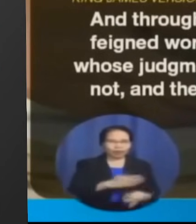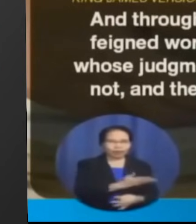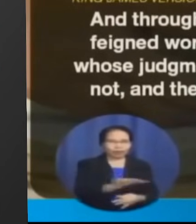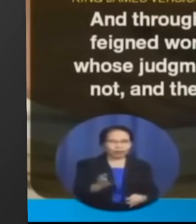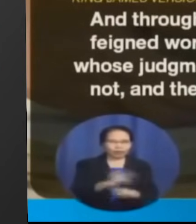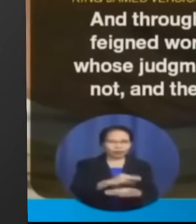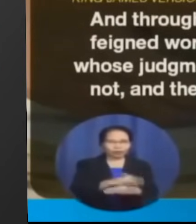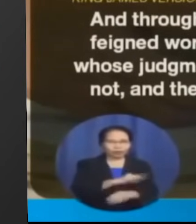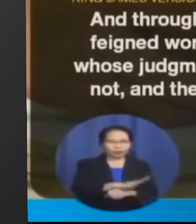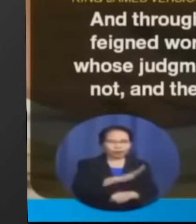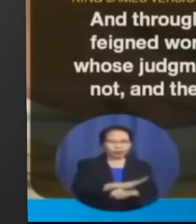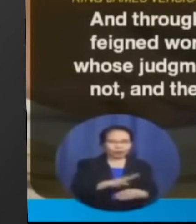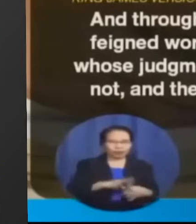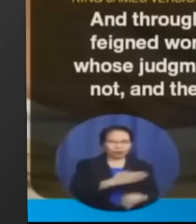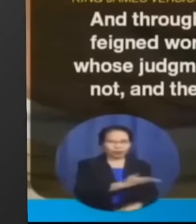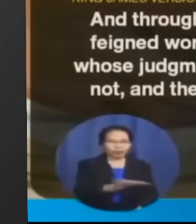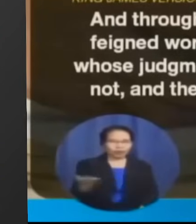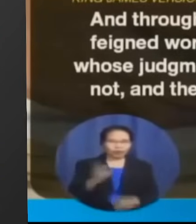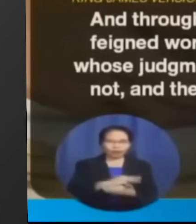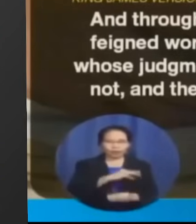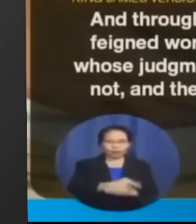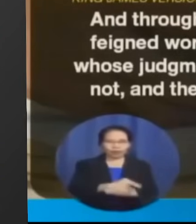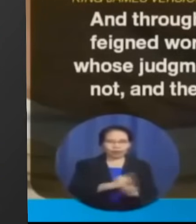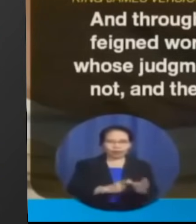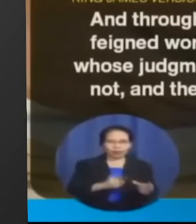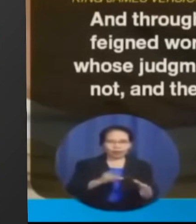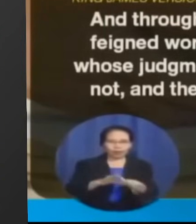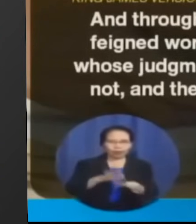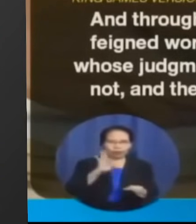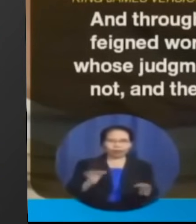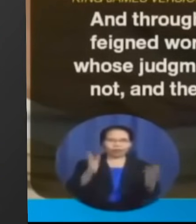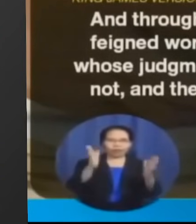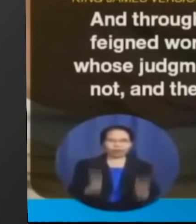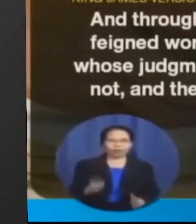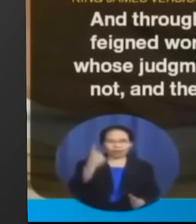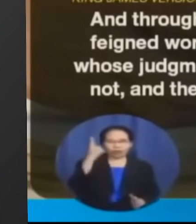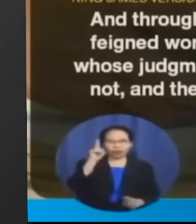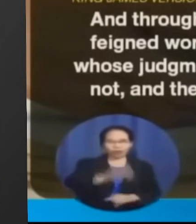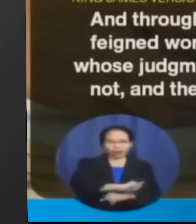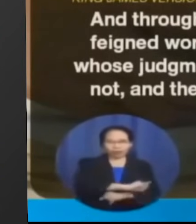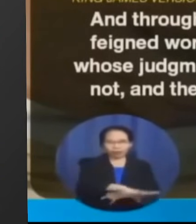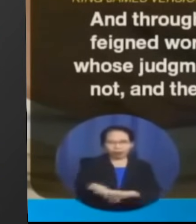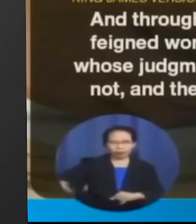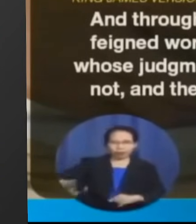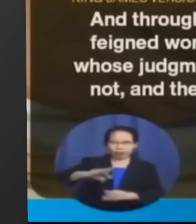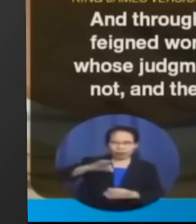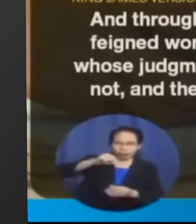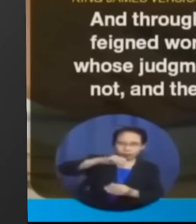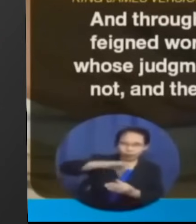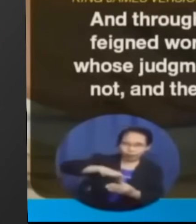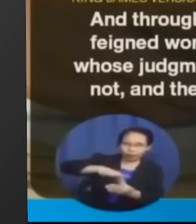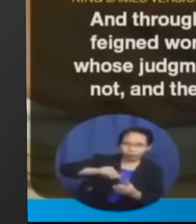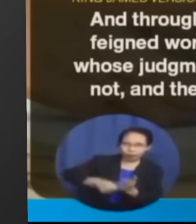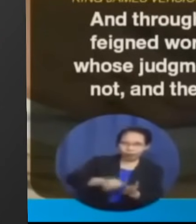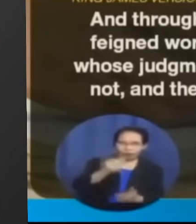Gagawin kang merchandise. Gagawin kang kapital ng pastor para mang impluensya, iboto ka,